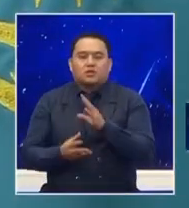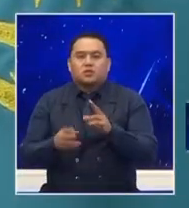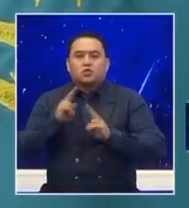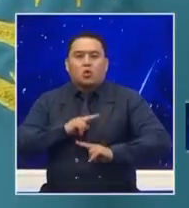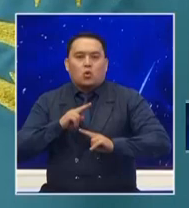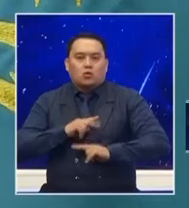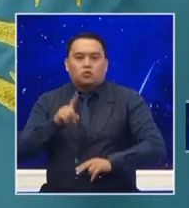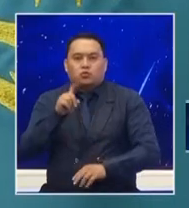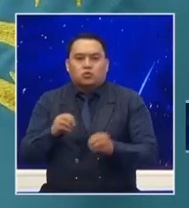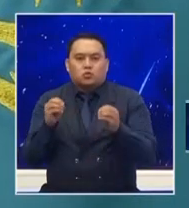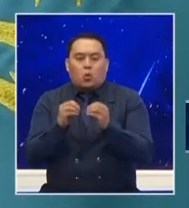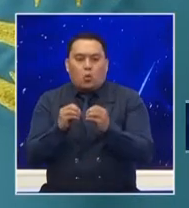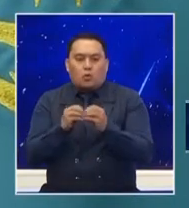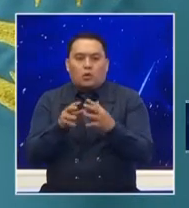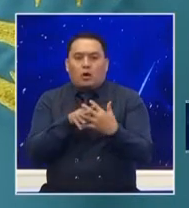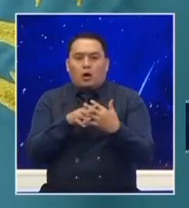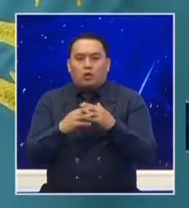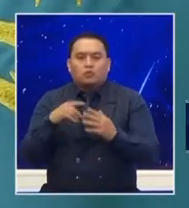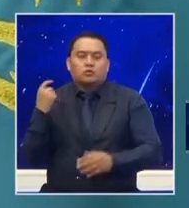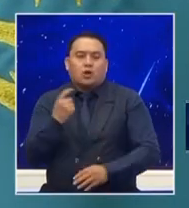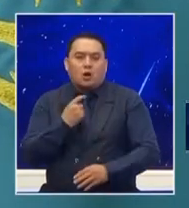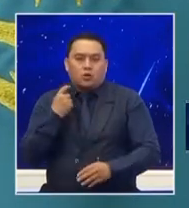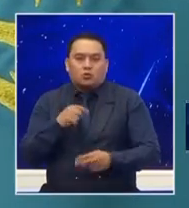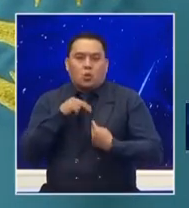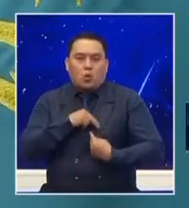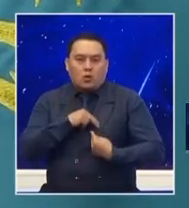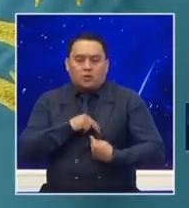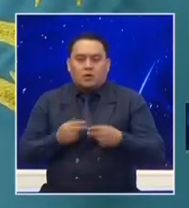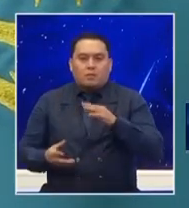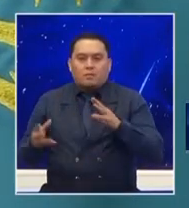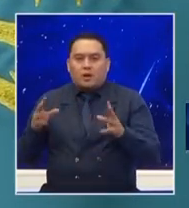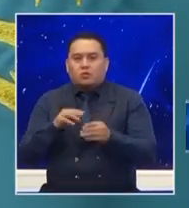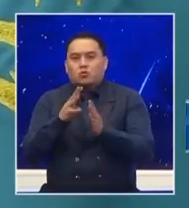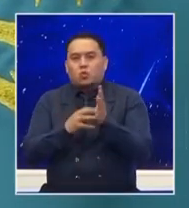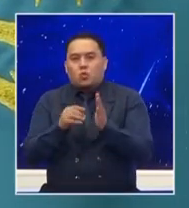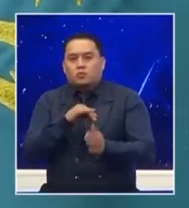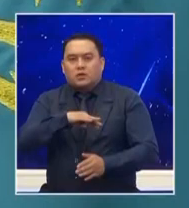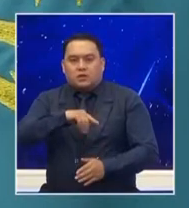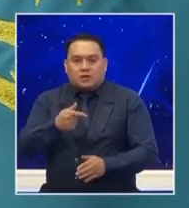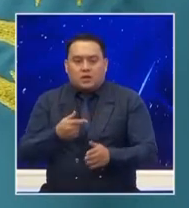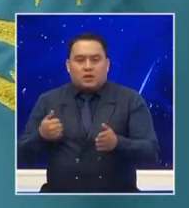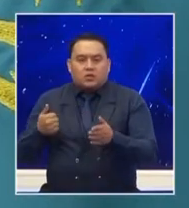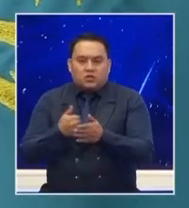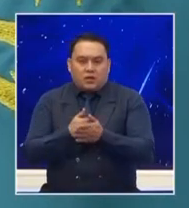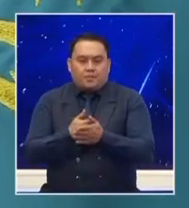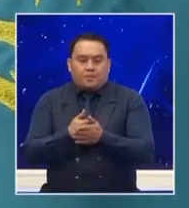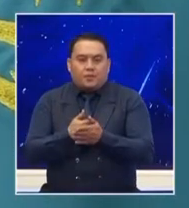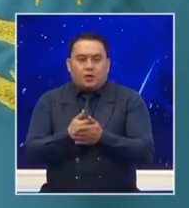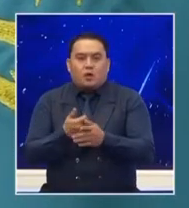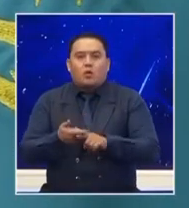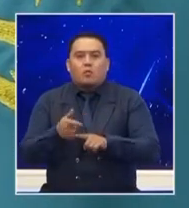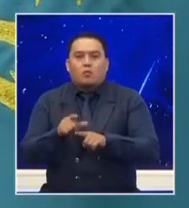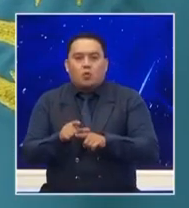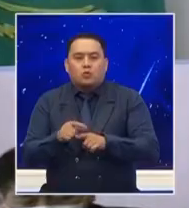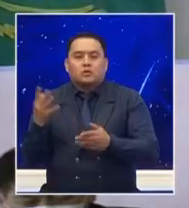жыл соңына қарай ауыл шаруашылығы өнімін жалпы көлемі 900 миллиард теңгеге жетеді. Бұл